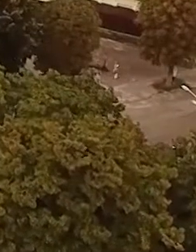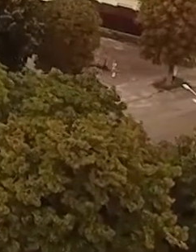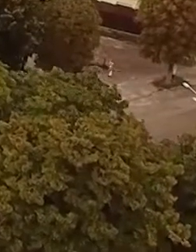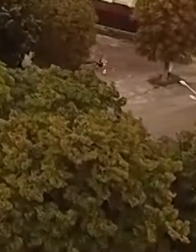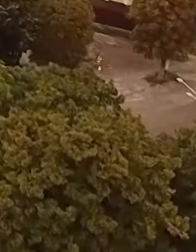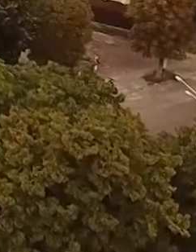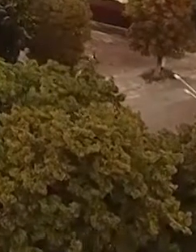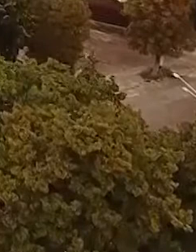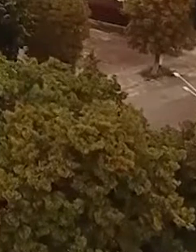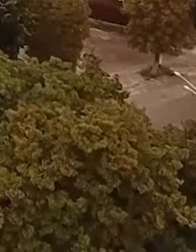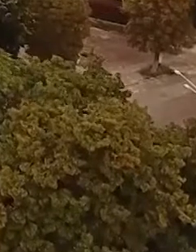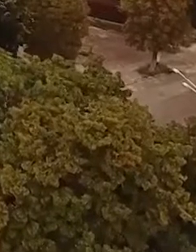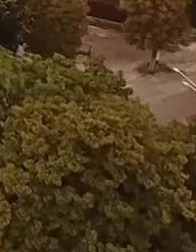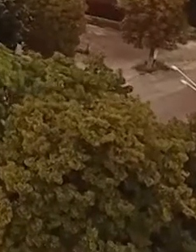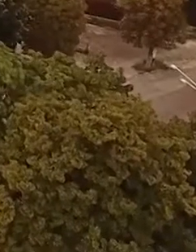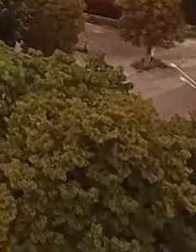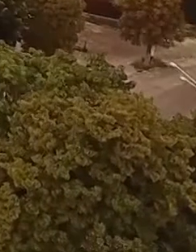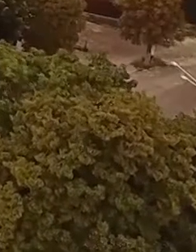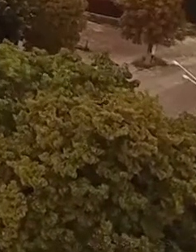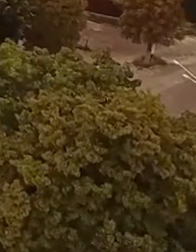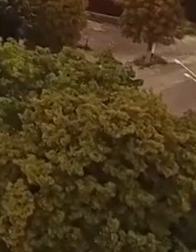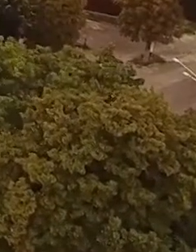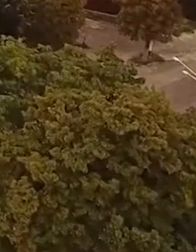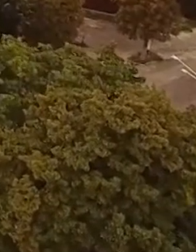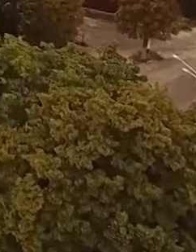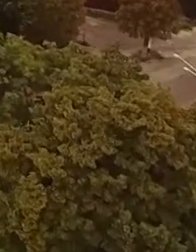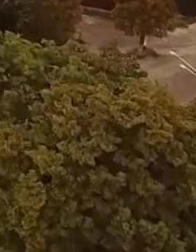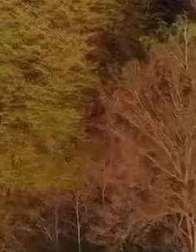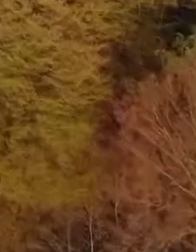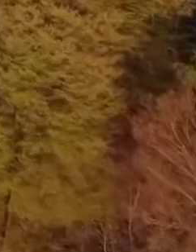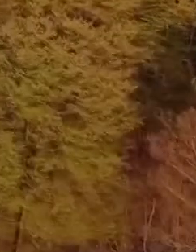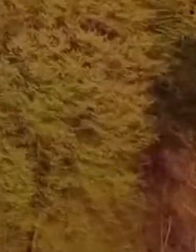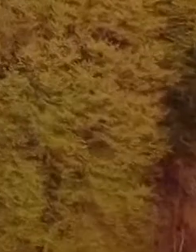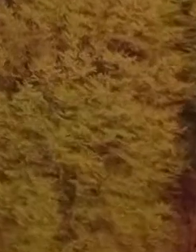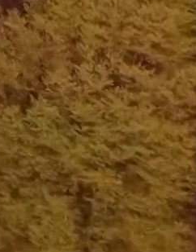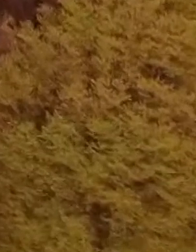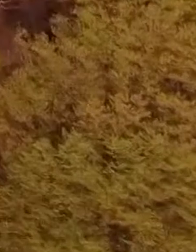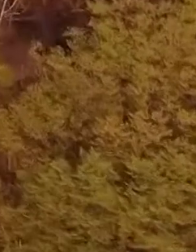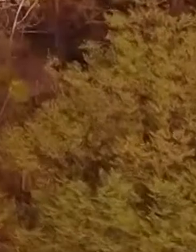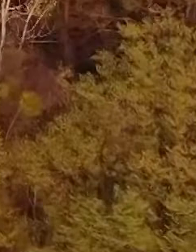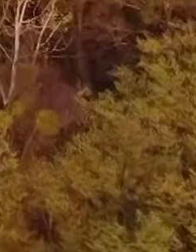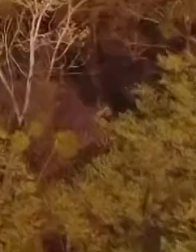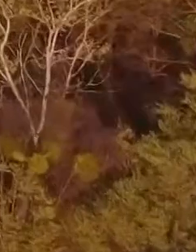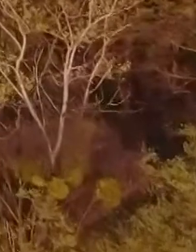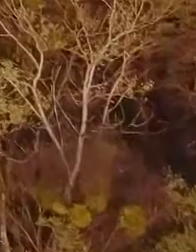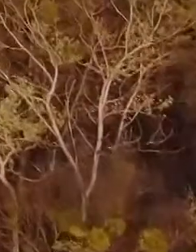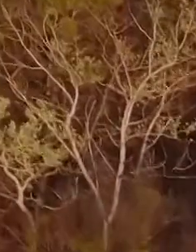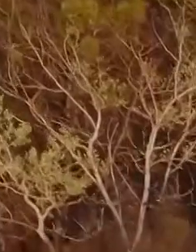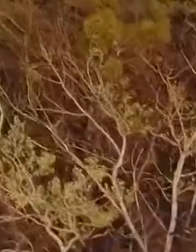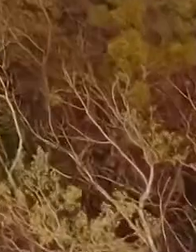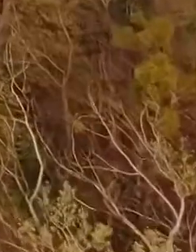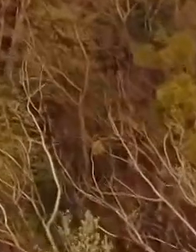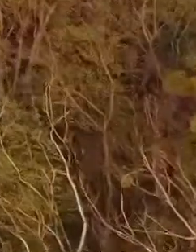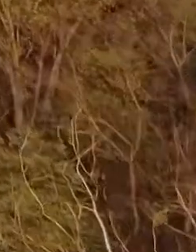За інформацією синоптиків, завтра, 12 листопада, у Житомирі та області буде хмарна погода. Вітер південно-східний до 7 метрів